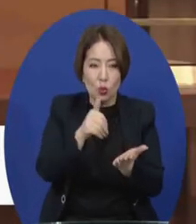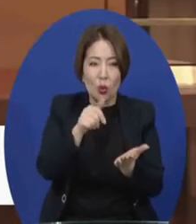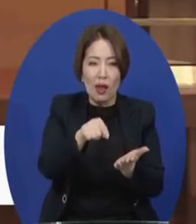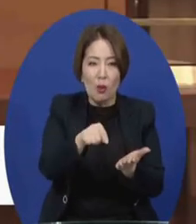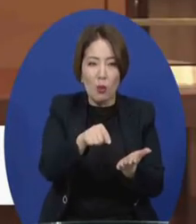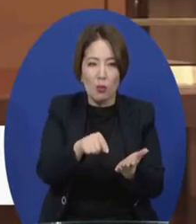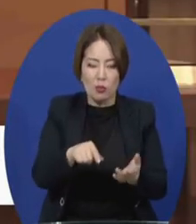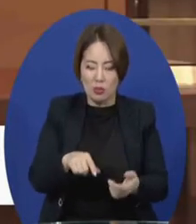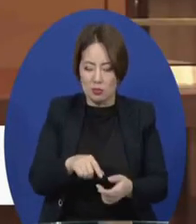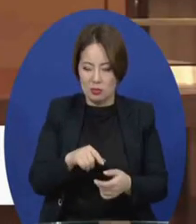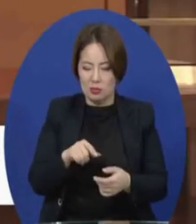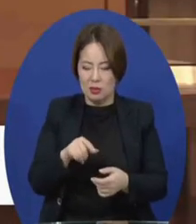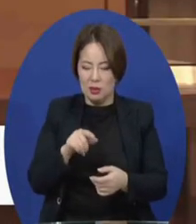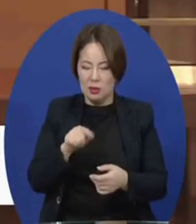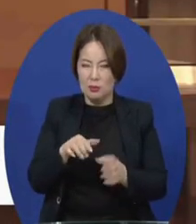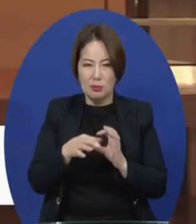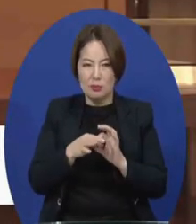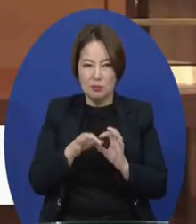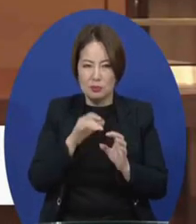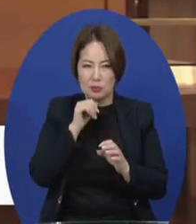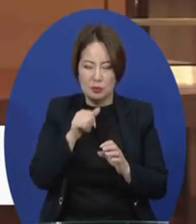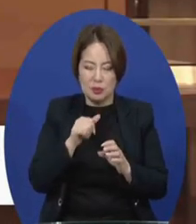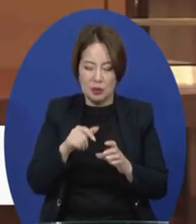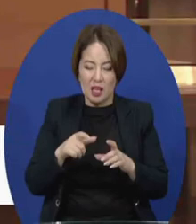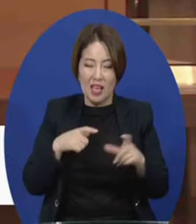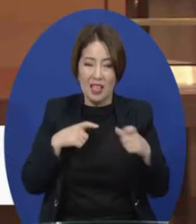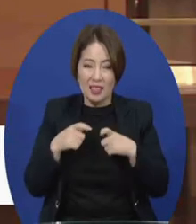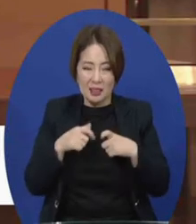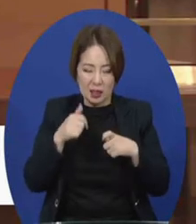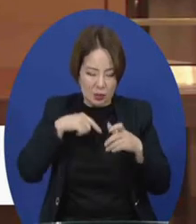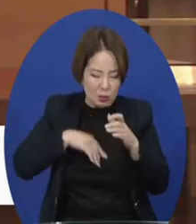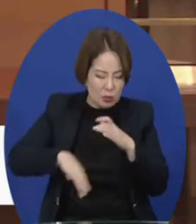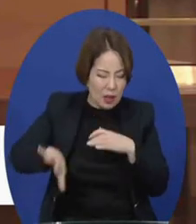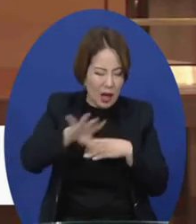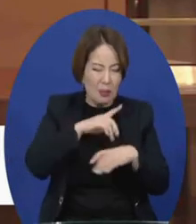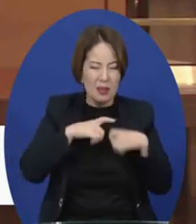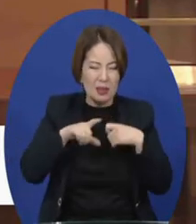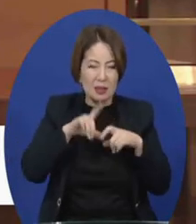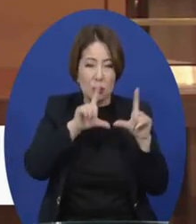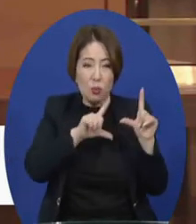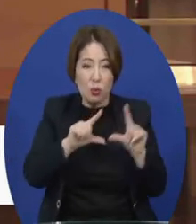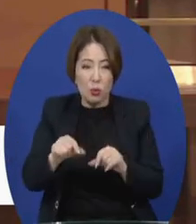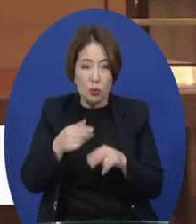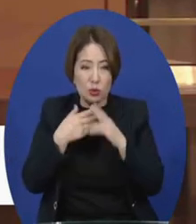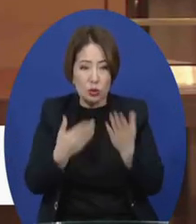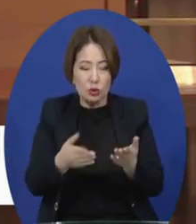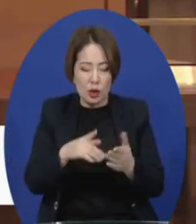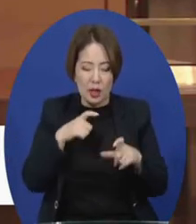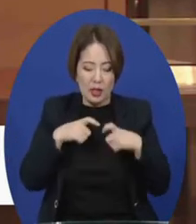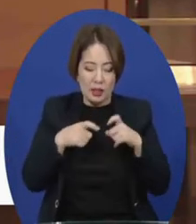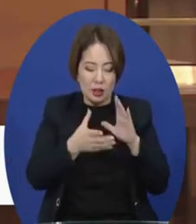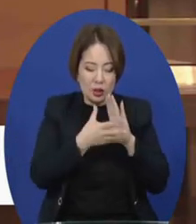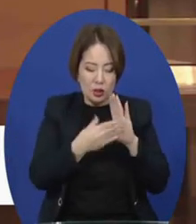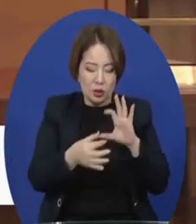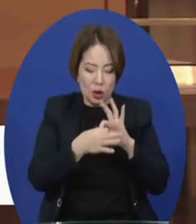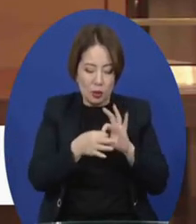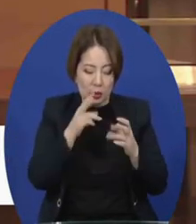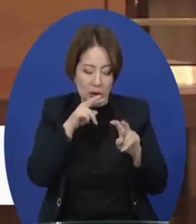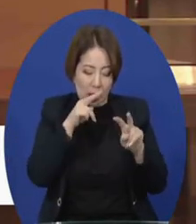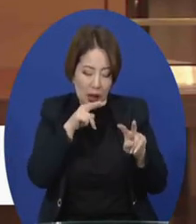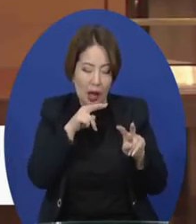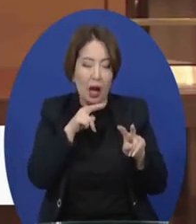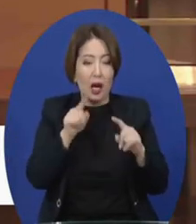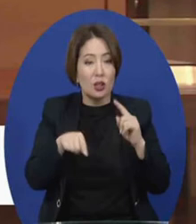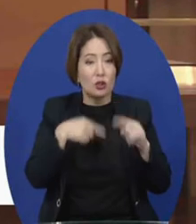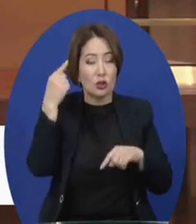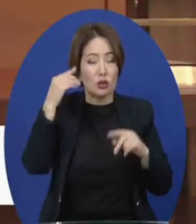эдийн засгт оруулж байгаа яг тэр одоо талд эдийн засгийг бууруулж байгаа эдийн засгийн үр нөлөө талаас нь харуул энэ маань маш хөндөр